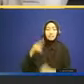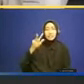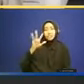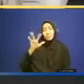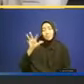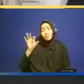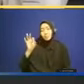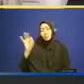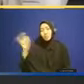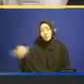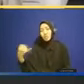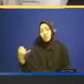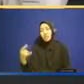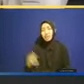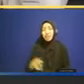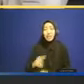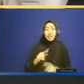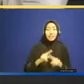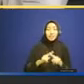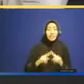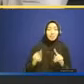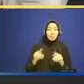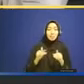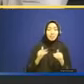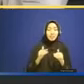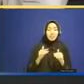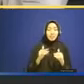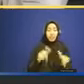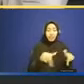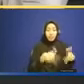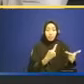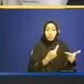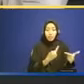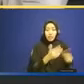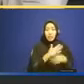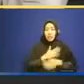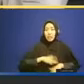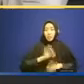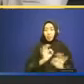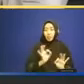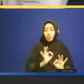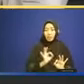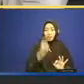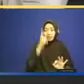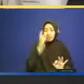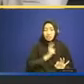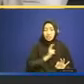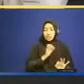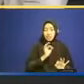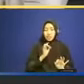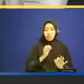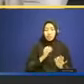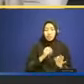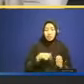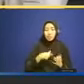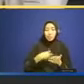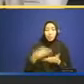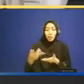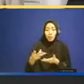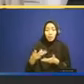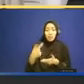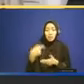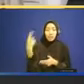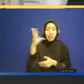jutaan. Tapi di atas itu hidupnya juga belum tenang, namanya insecure. Kira-kira pengeluaran perharinya 25